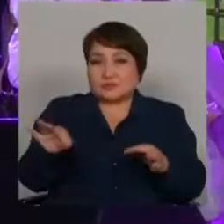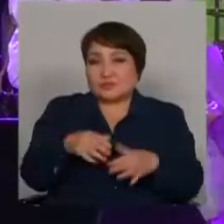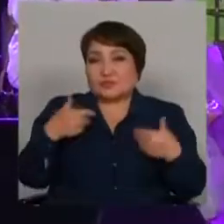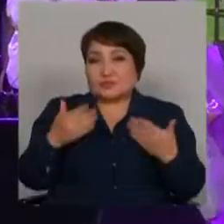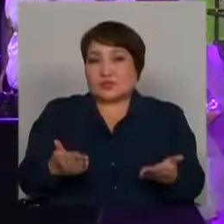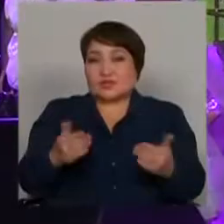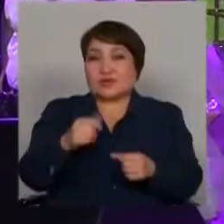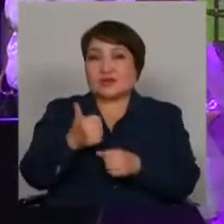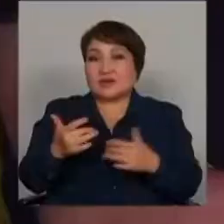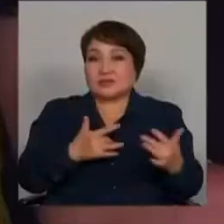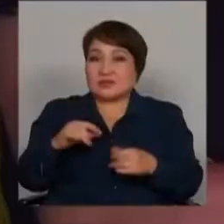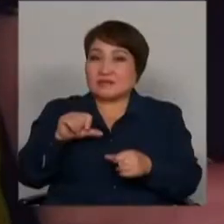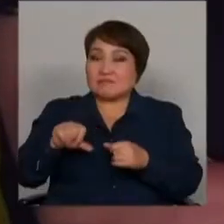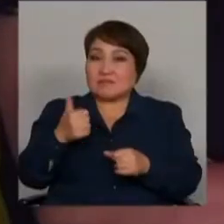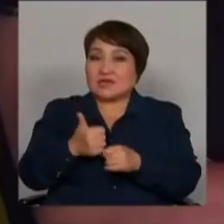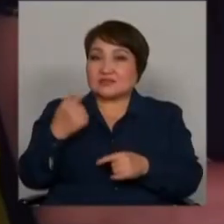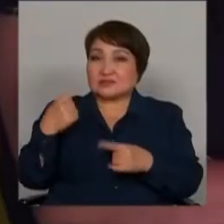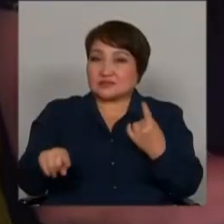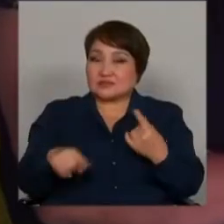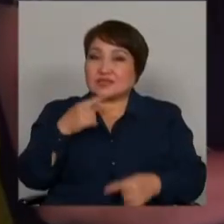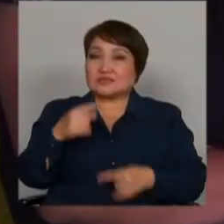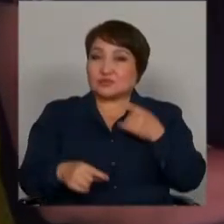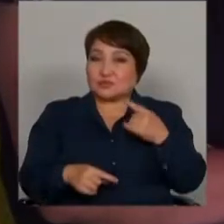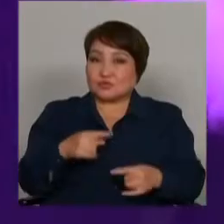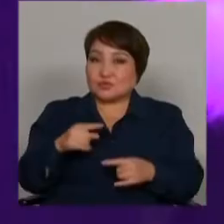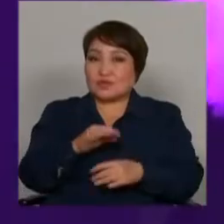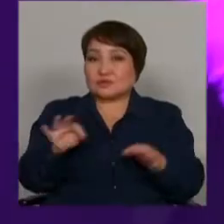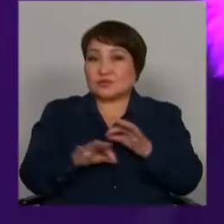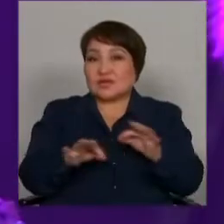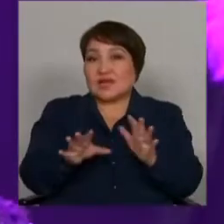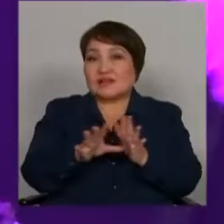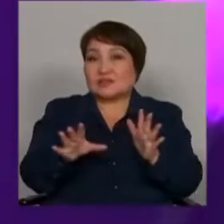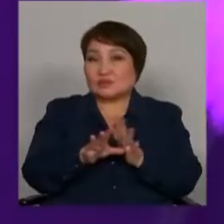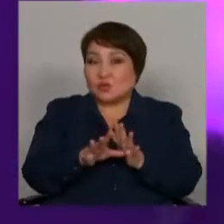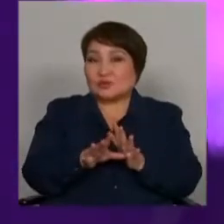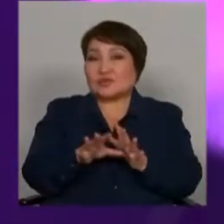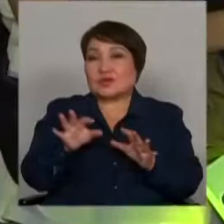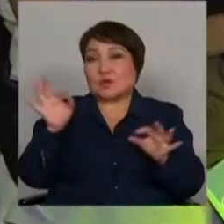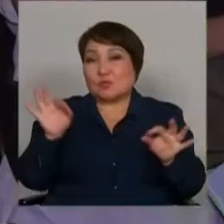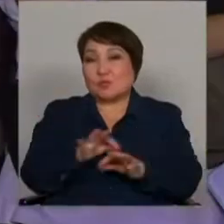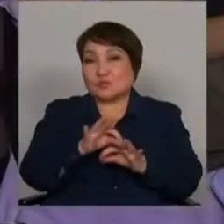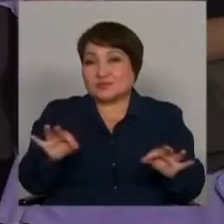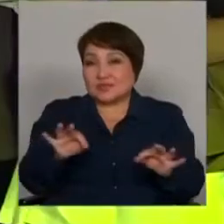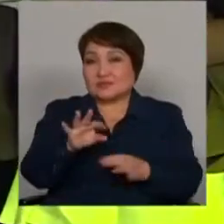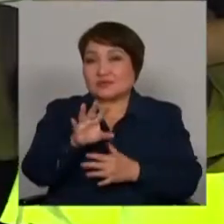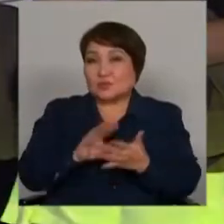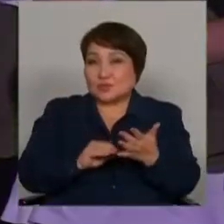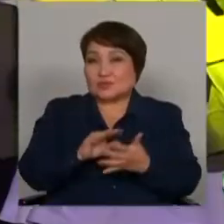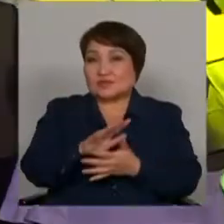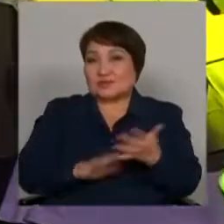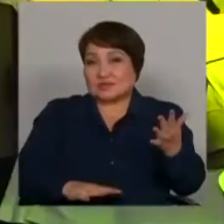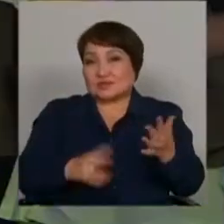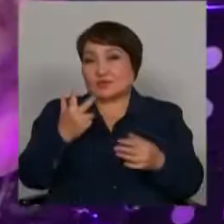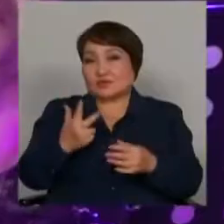концерттің басты ерекшелігі дәстүрлі аспаптар мен электронды музыканың үйлесім тапқаны. Жалпы кеште бірден үш музыкалық